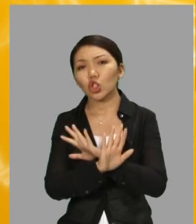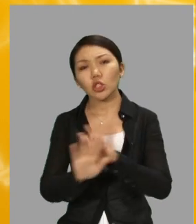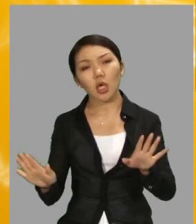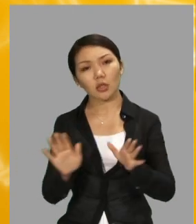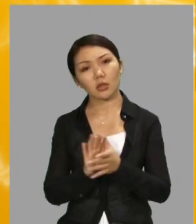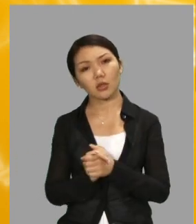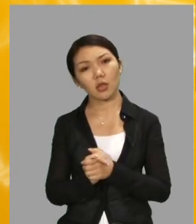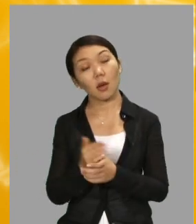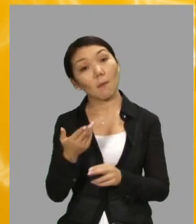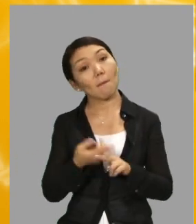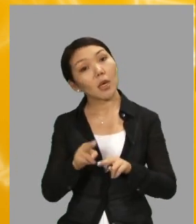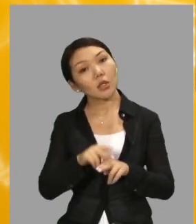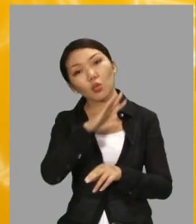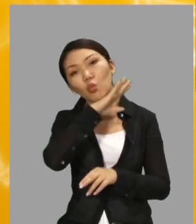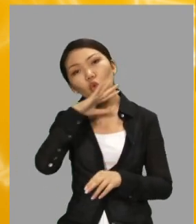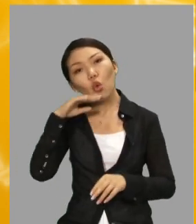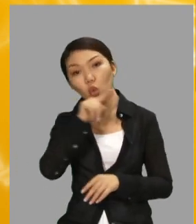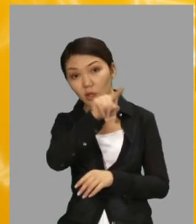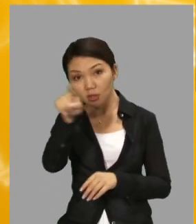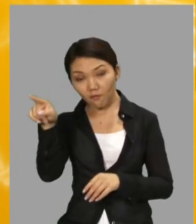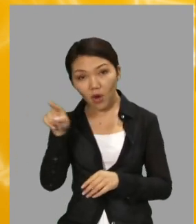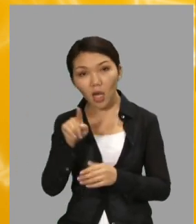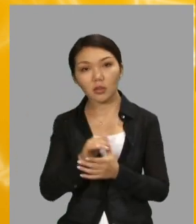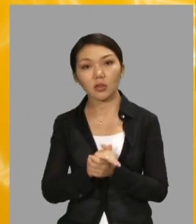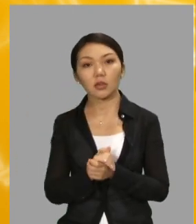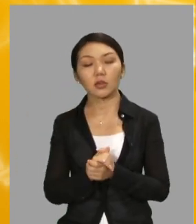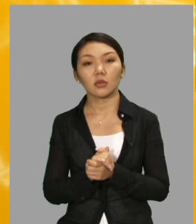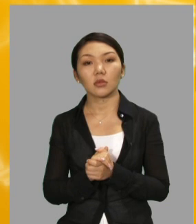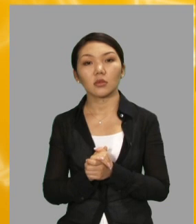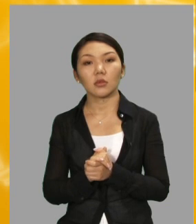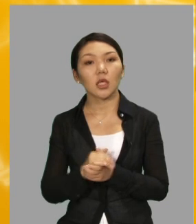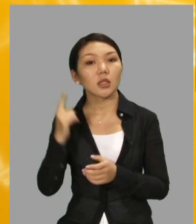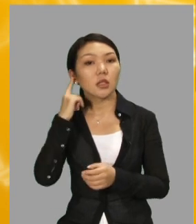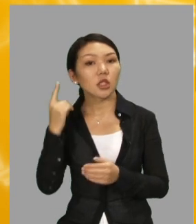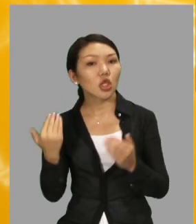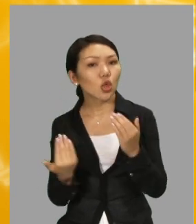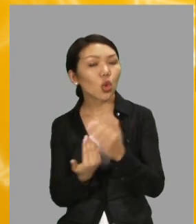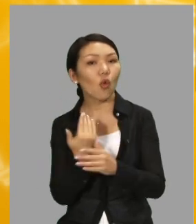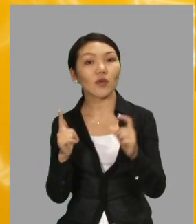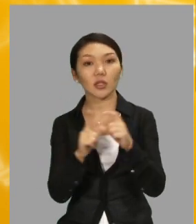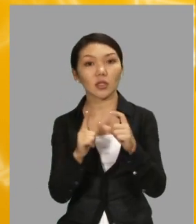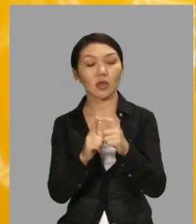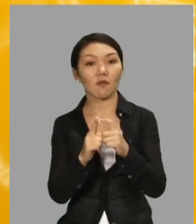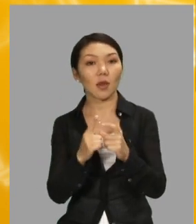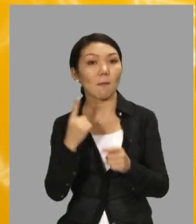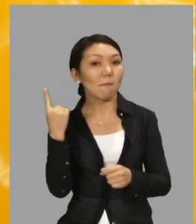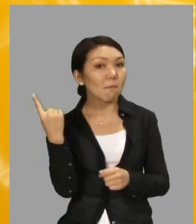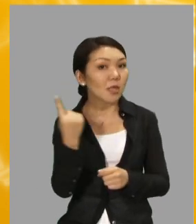поэтому многие из вас слышали новые слова сегодня впервые.